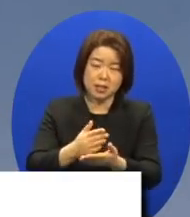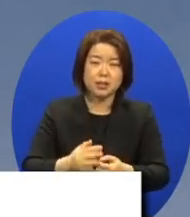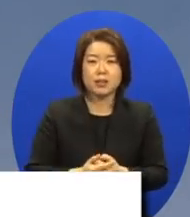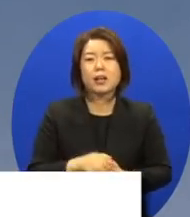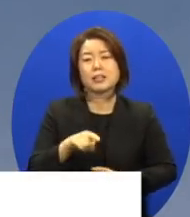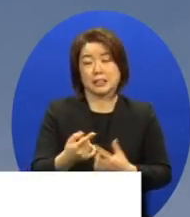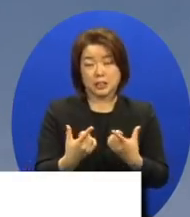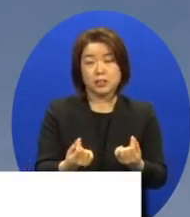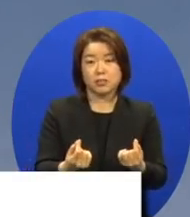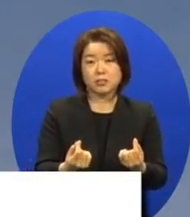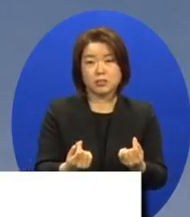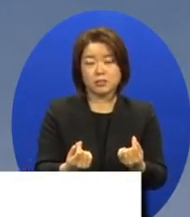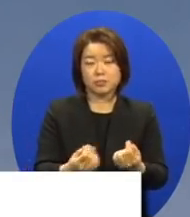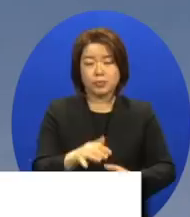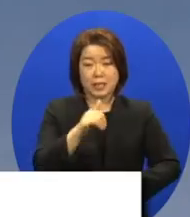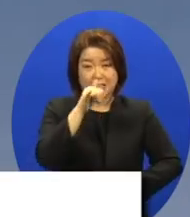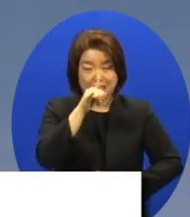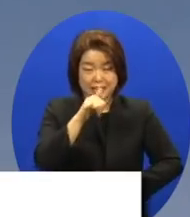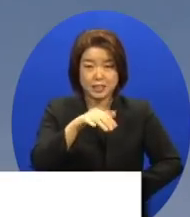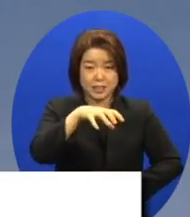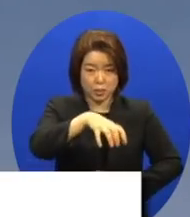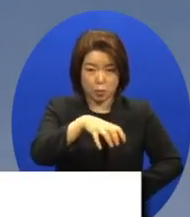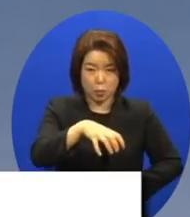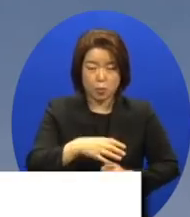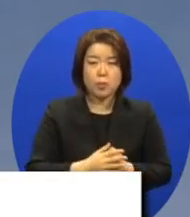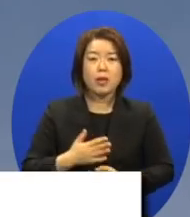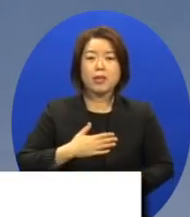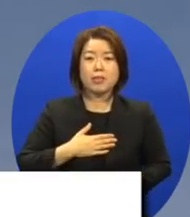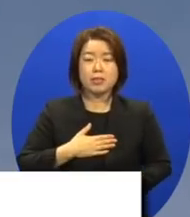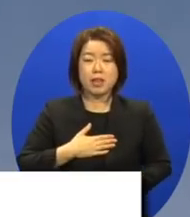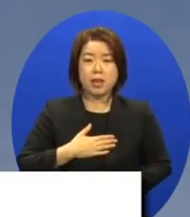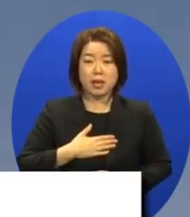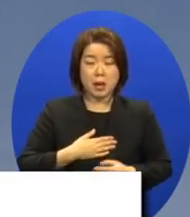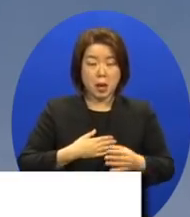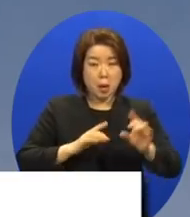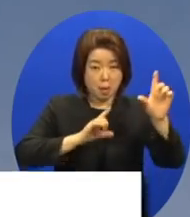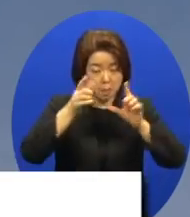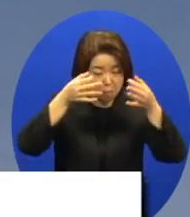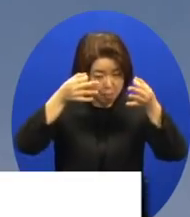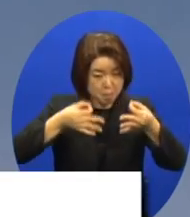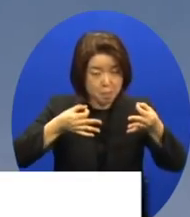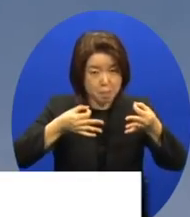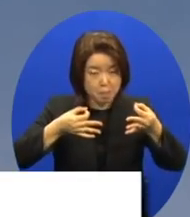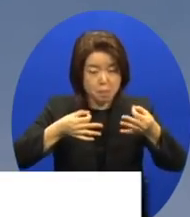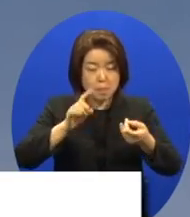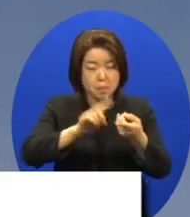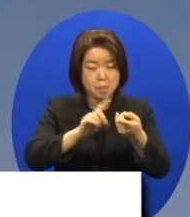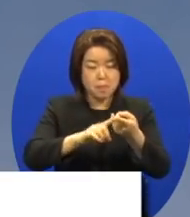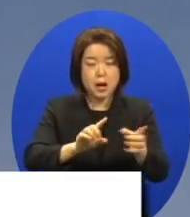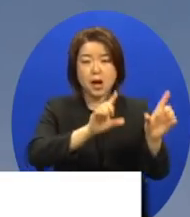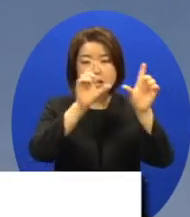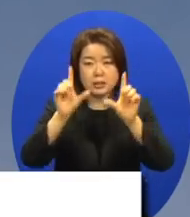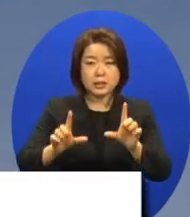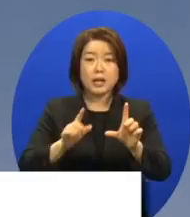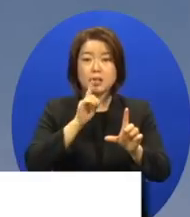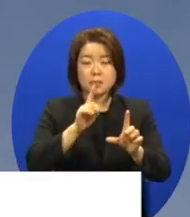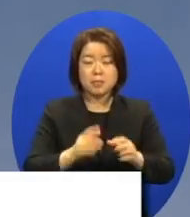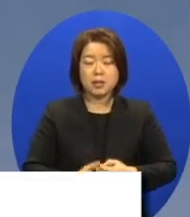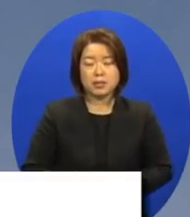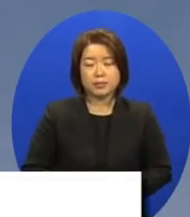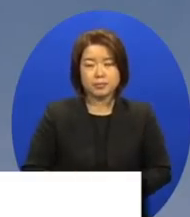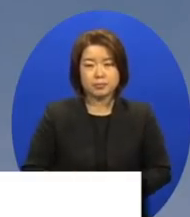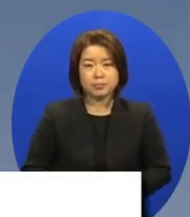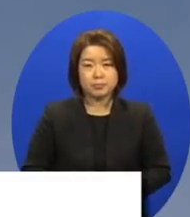그런 뜻입니다 있는 처지 자기 지금 분수에 맞추어 그대로 삶이라는 거죠